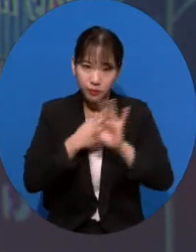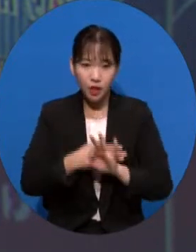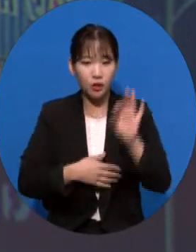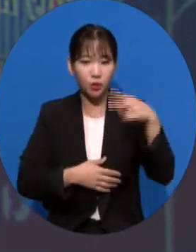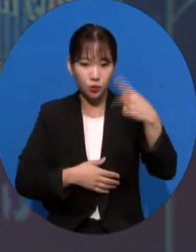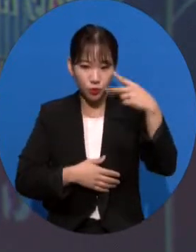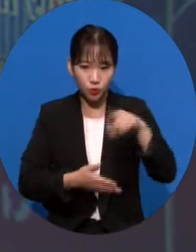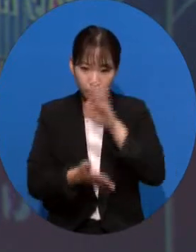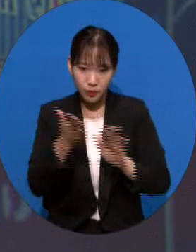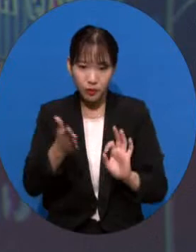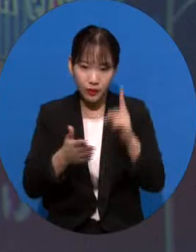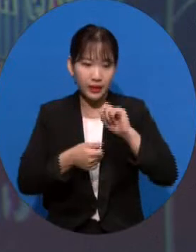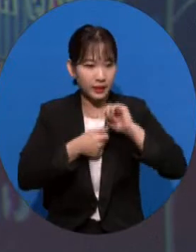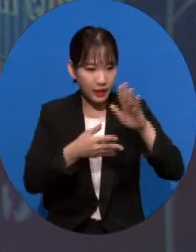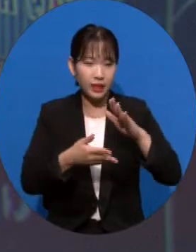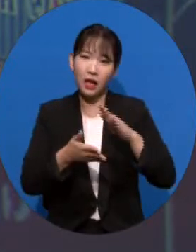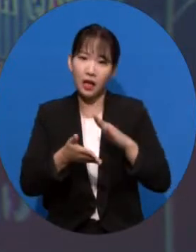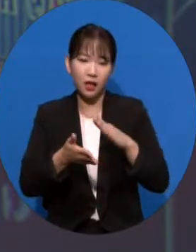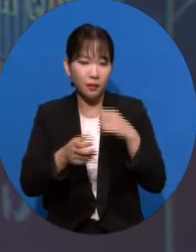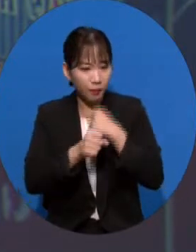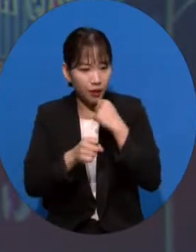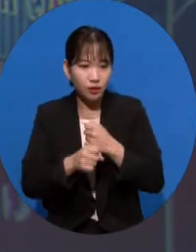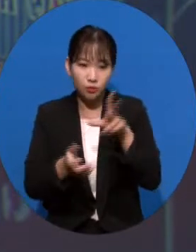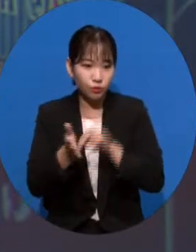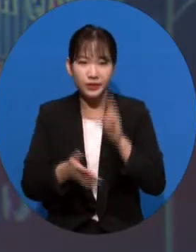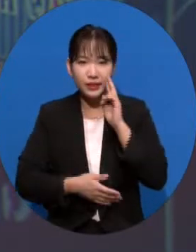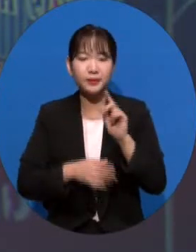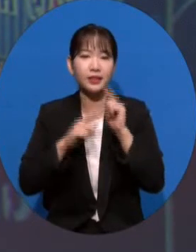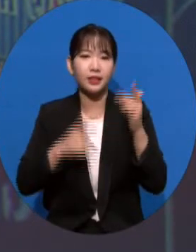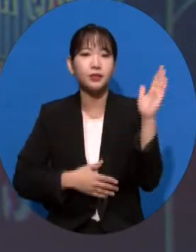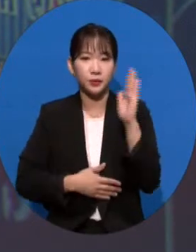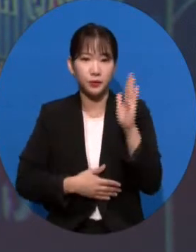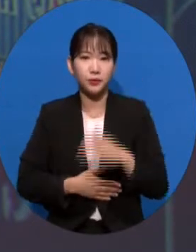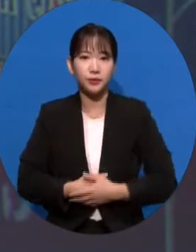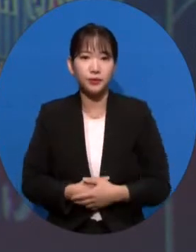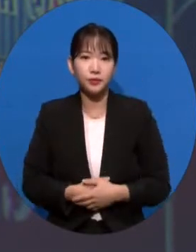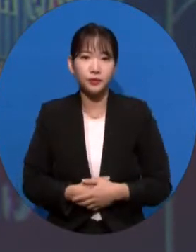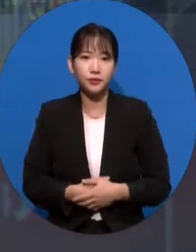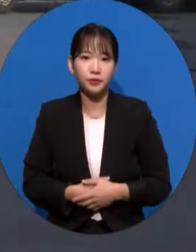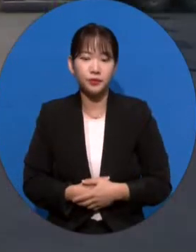난 에 따른 생성과 운송 찾을 까지는 이어지지 않고 있습니다 김주희 기자 입니다